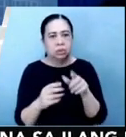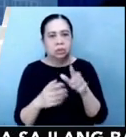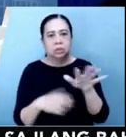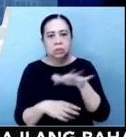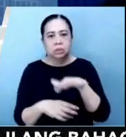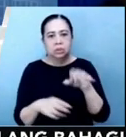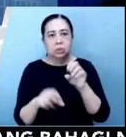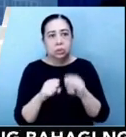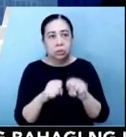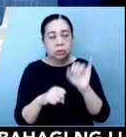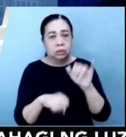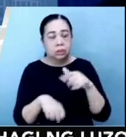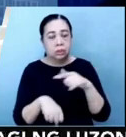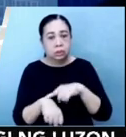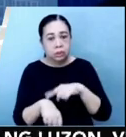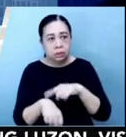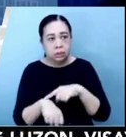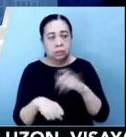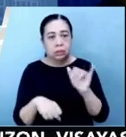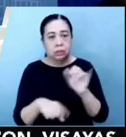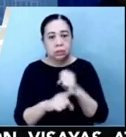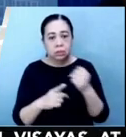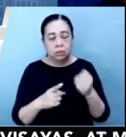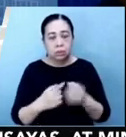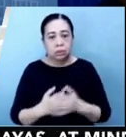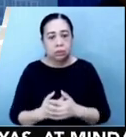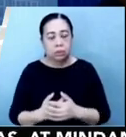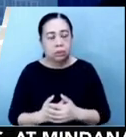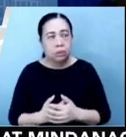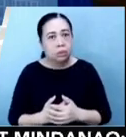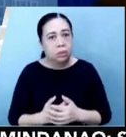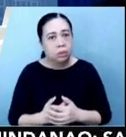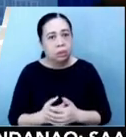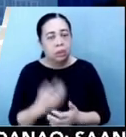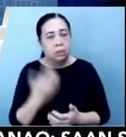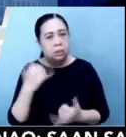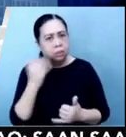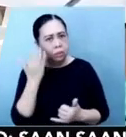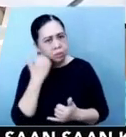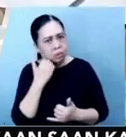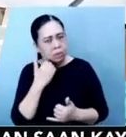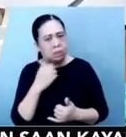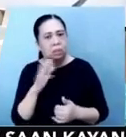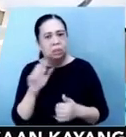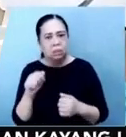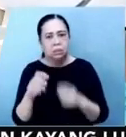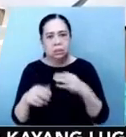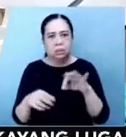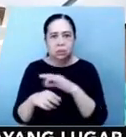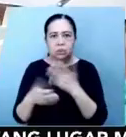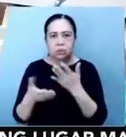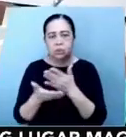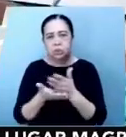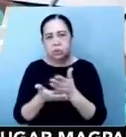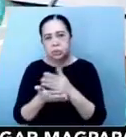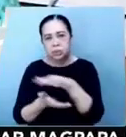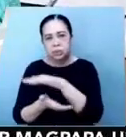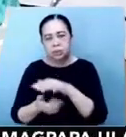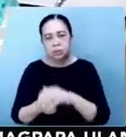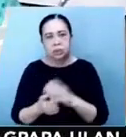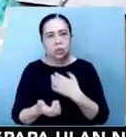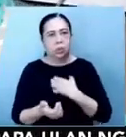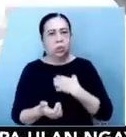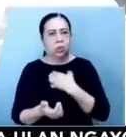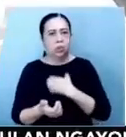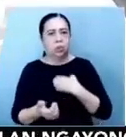na situation at kinakapos ka pa rin, then you have to shave demand. Daing tuloy ng ilang negosyante sa